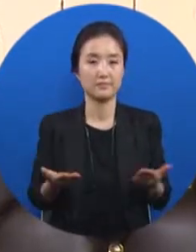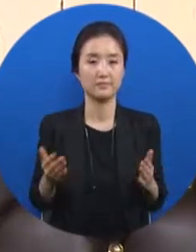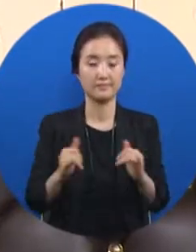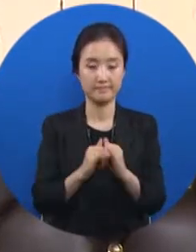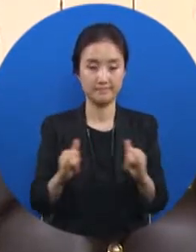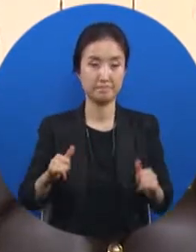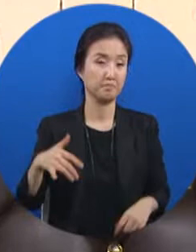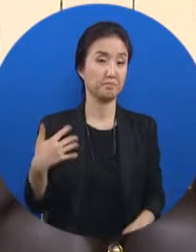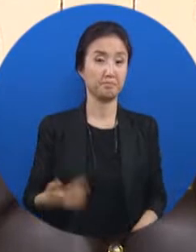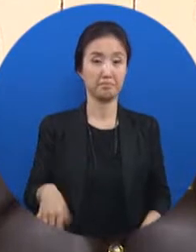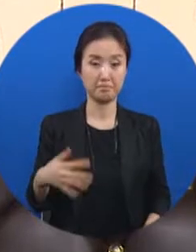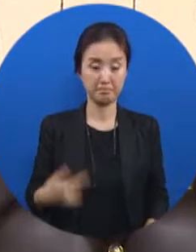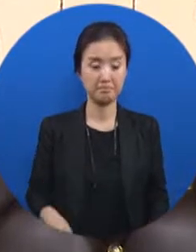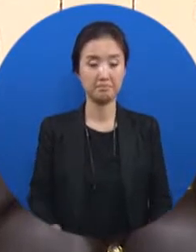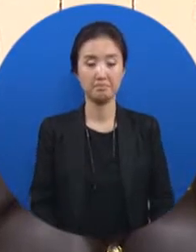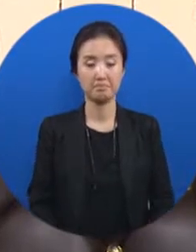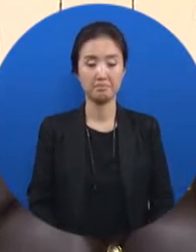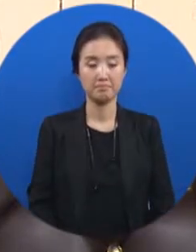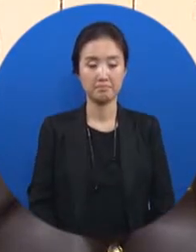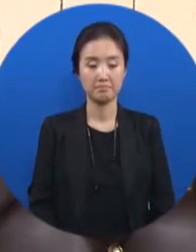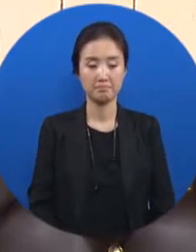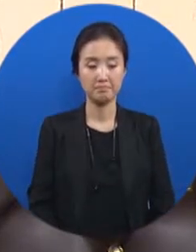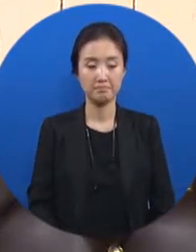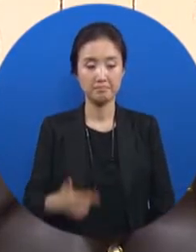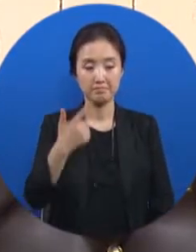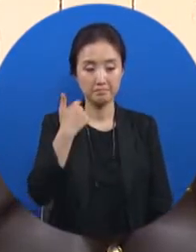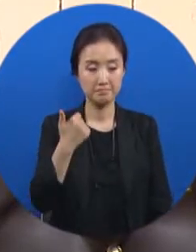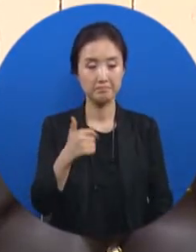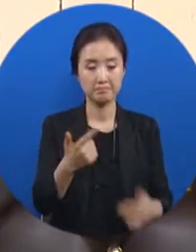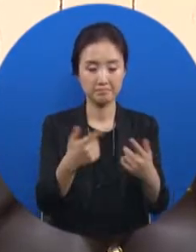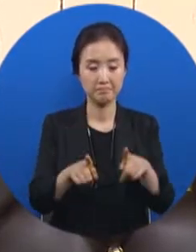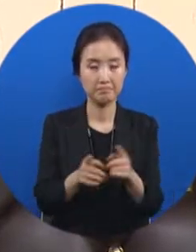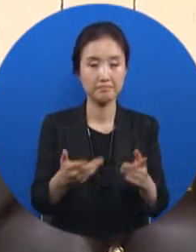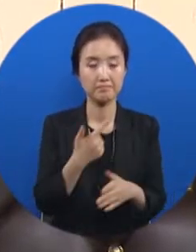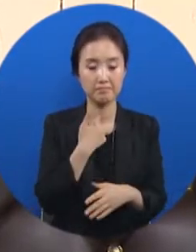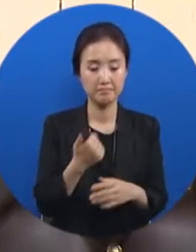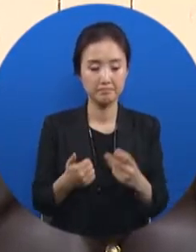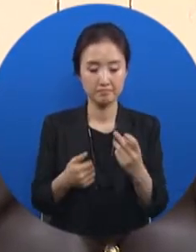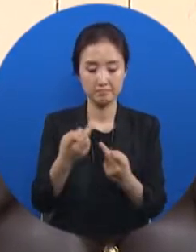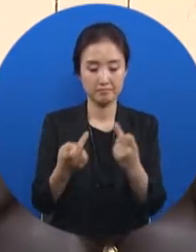그 아버님 밑에 있던 저희 삼형제 스타일이 어떻겠습니까? 예.